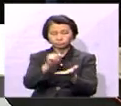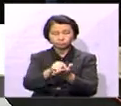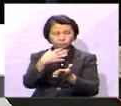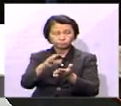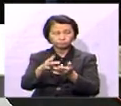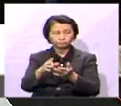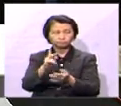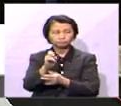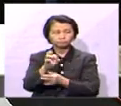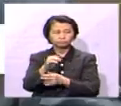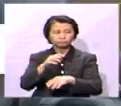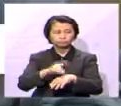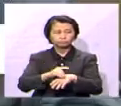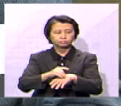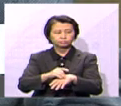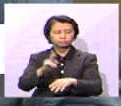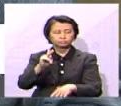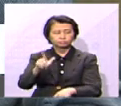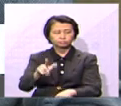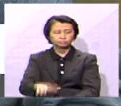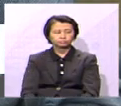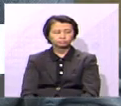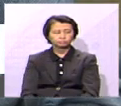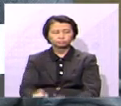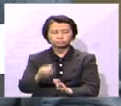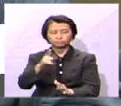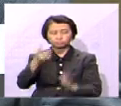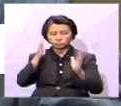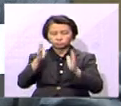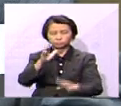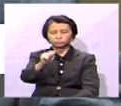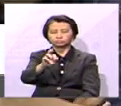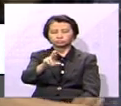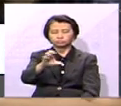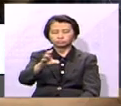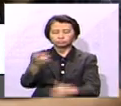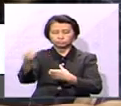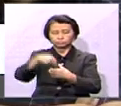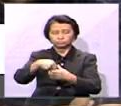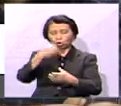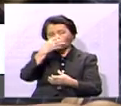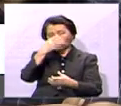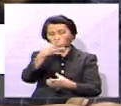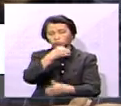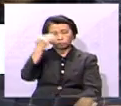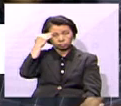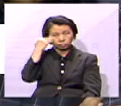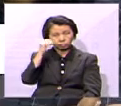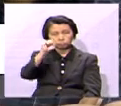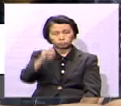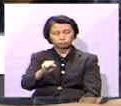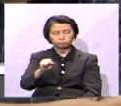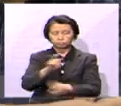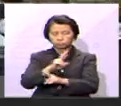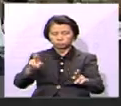pengurusan krm di Wisma ocm ibu negara selain Malaysia kejohanan Arc disertai Hong Kong dan Korea Selatan